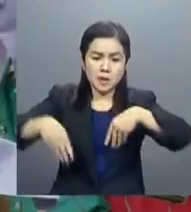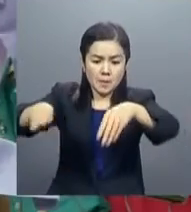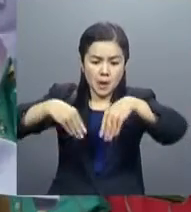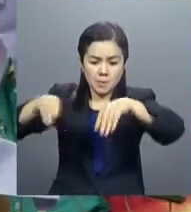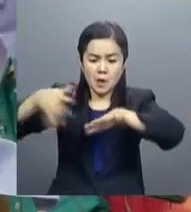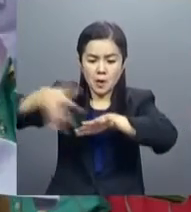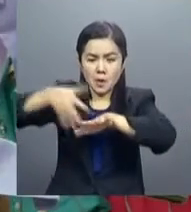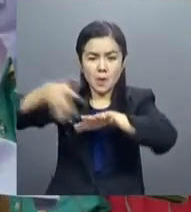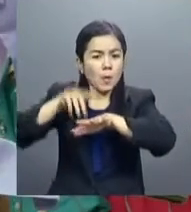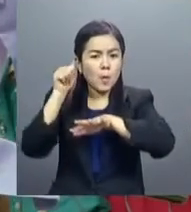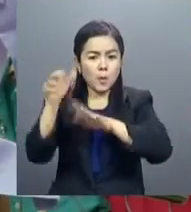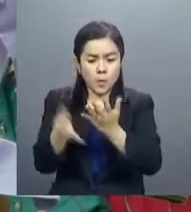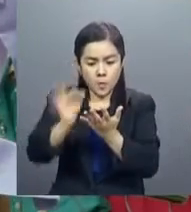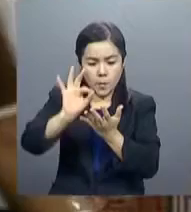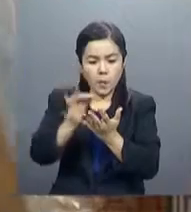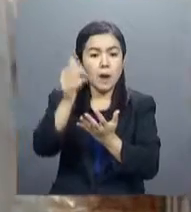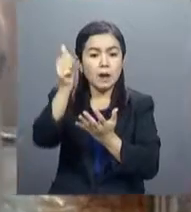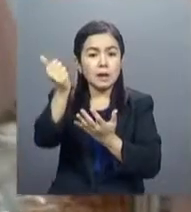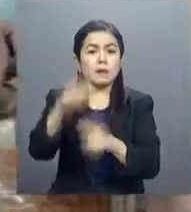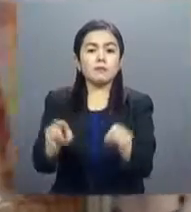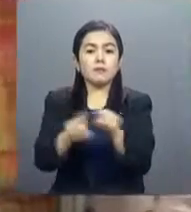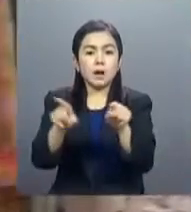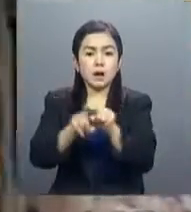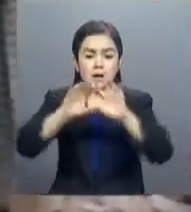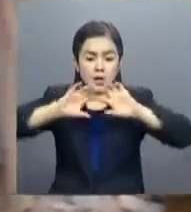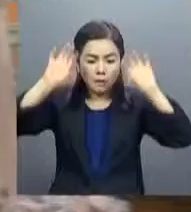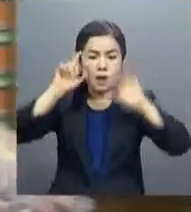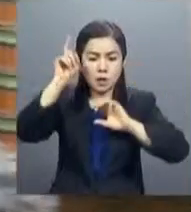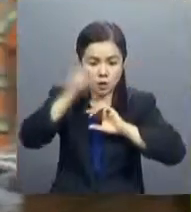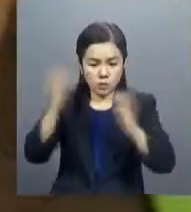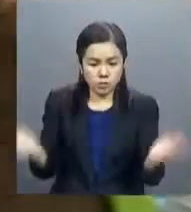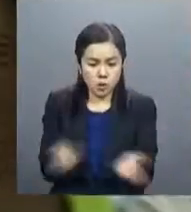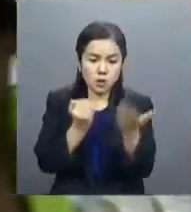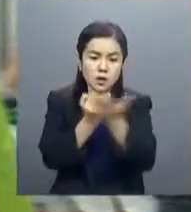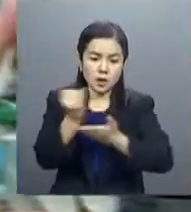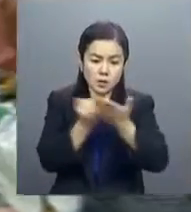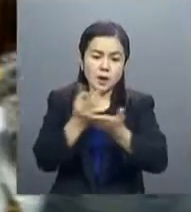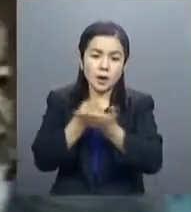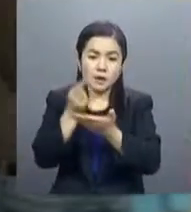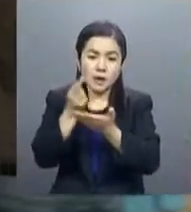ตัดเย็บที่ดีเพียงแต่ยังต้องได้รับการส่งเสริมในด้านการออกแบบและการตลาดค่ะ